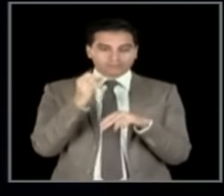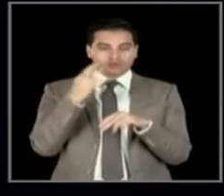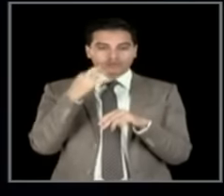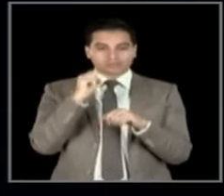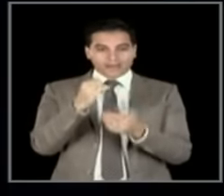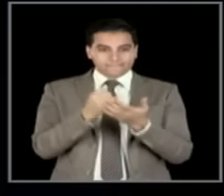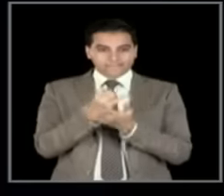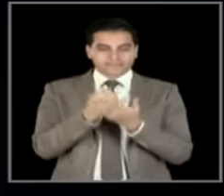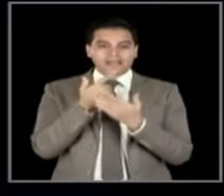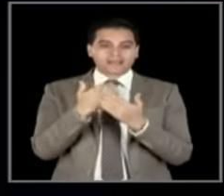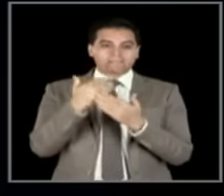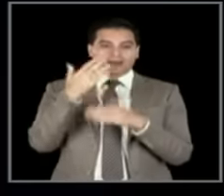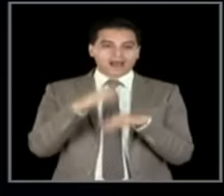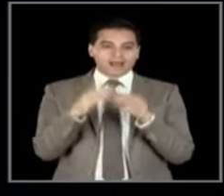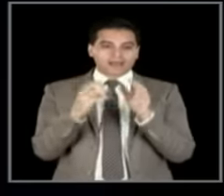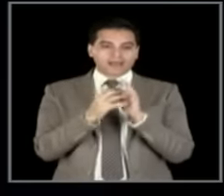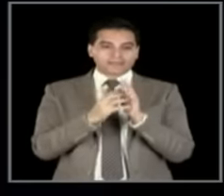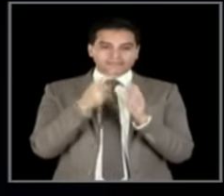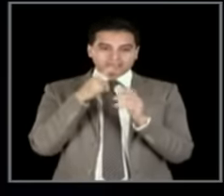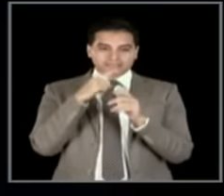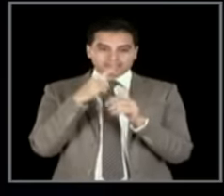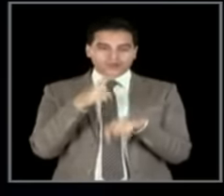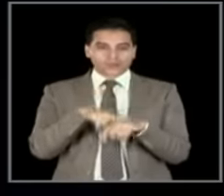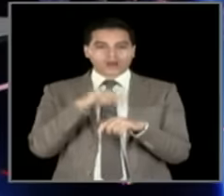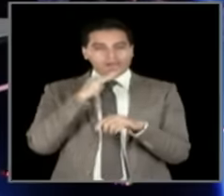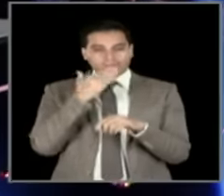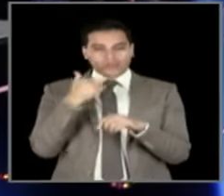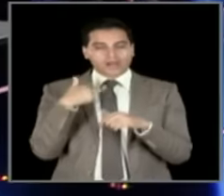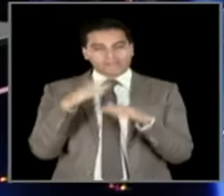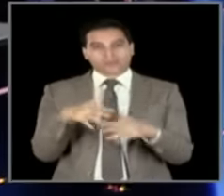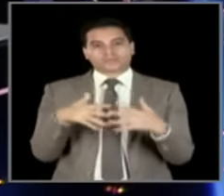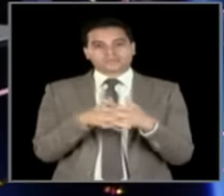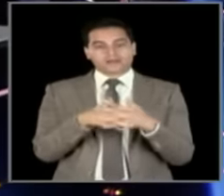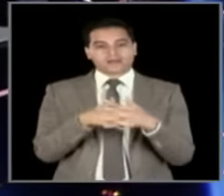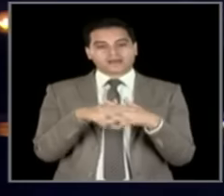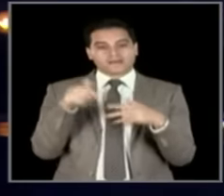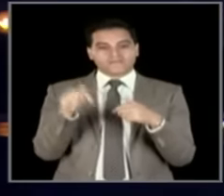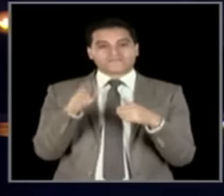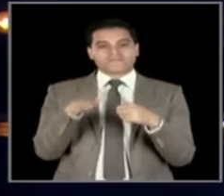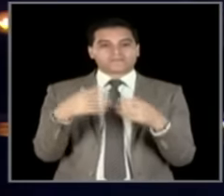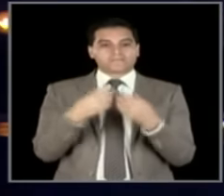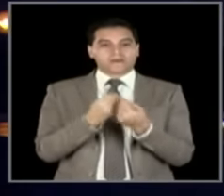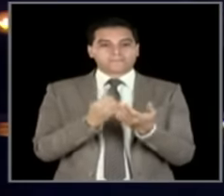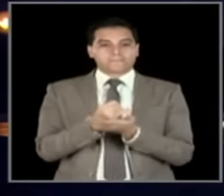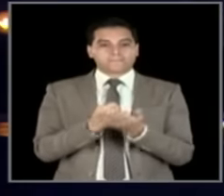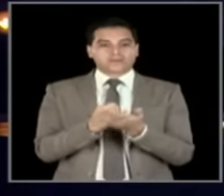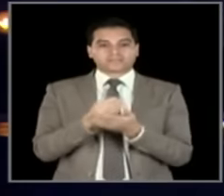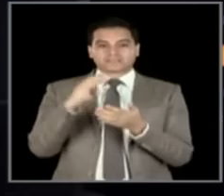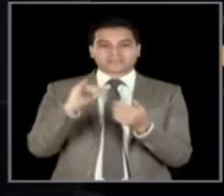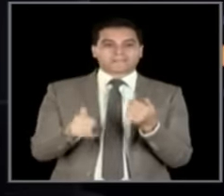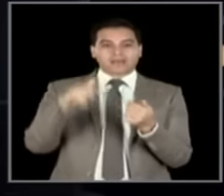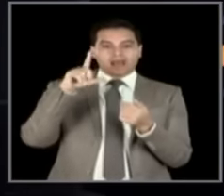المدارس اتمنيت ان انا امثل الجامعه، جامعه اسكندريه، والحمد لله انا هنا دلوقتي. كان مع مدرسه جمال عبد